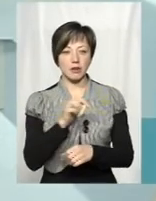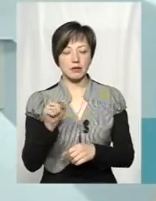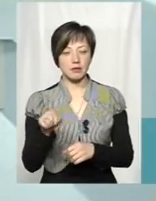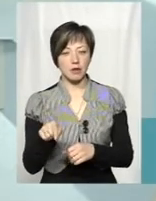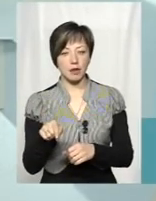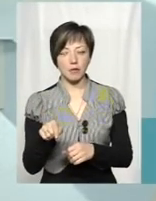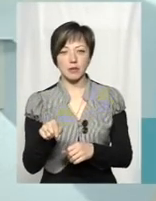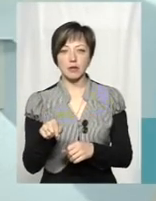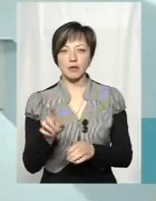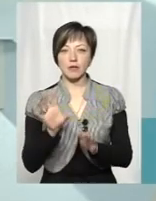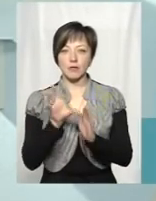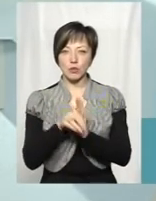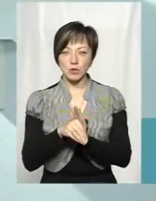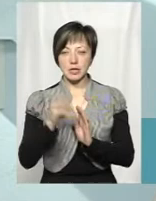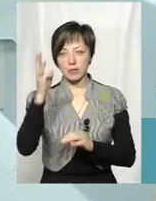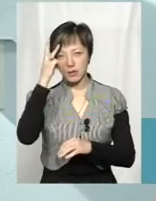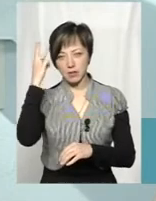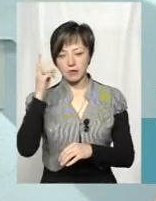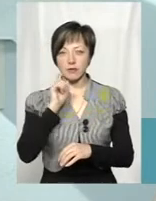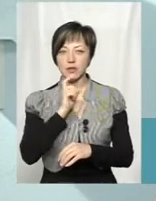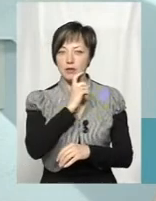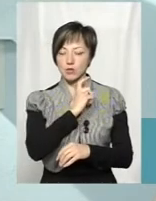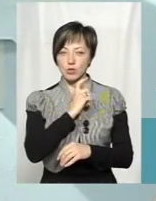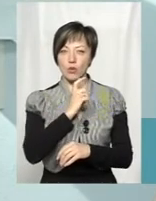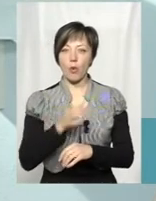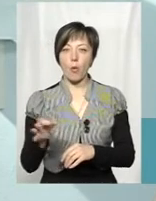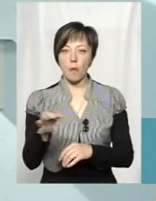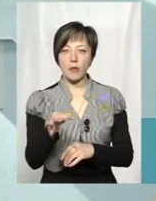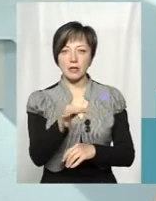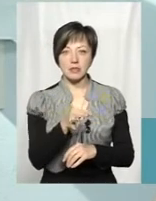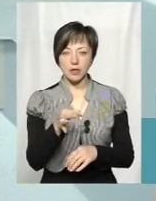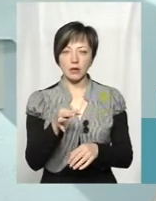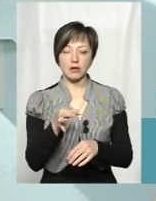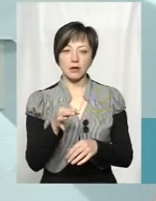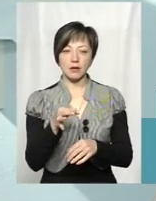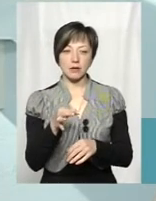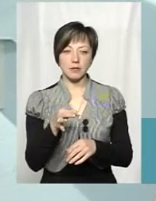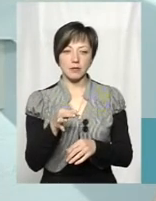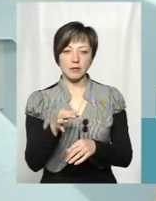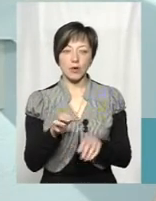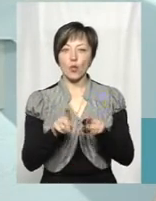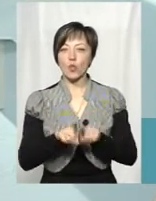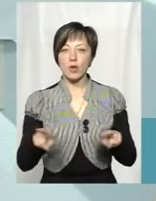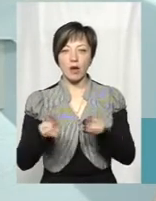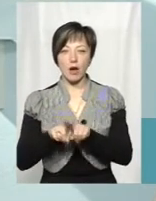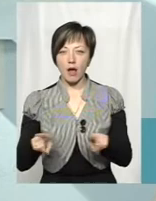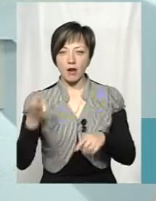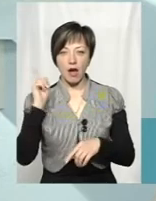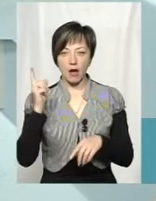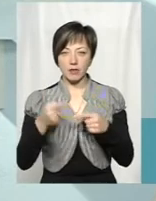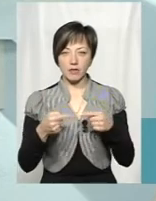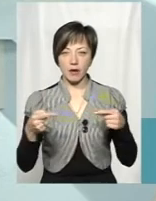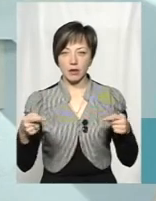йдуть, в тому числі, з Хмельницької, з Вінницької областей, досить унікальні артефакти